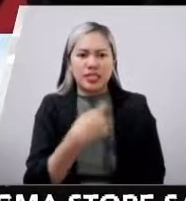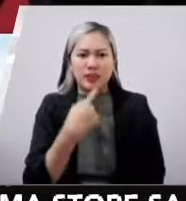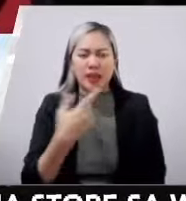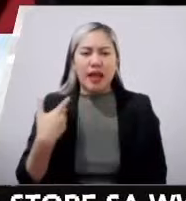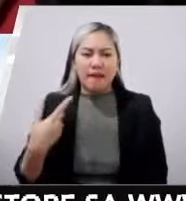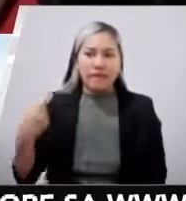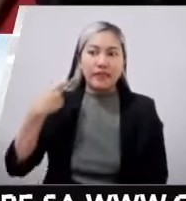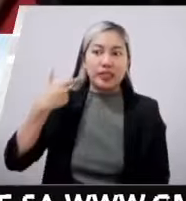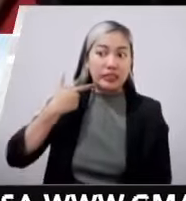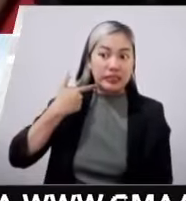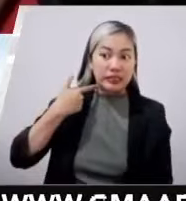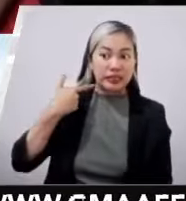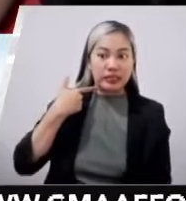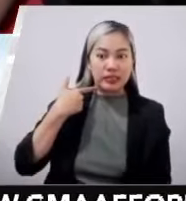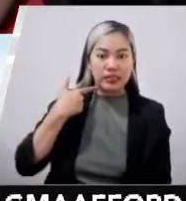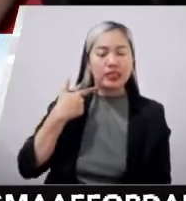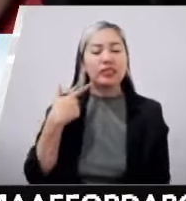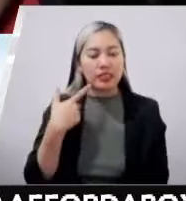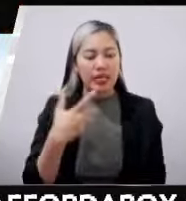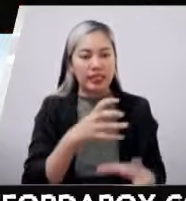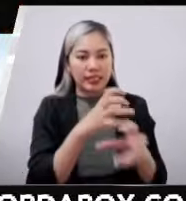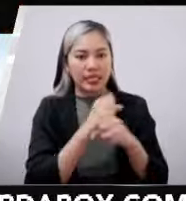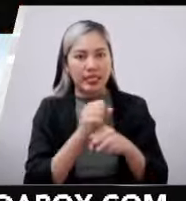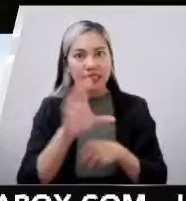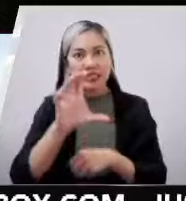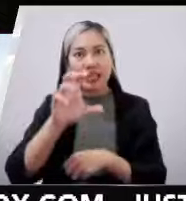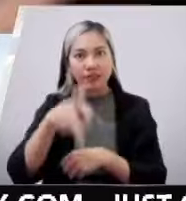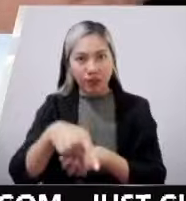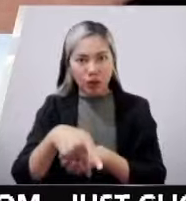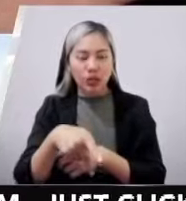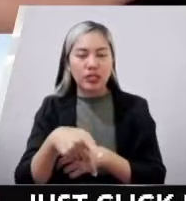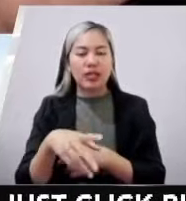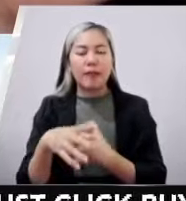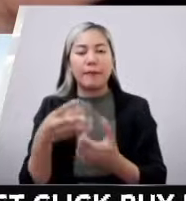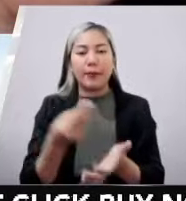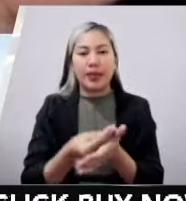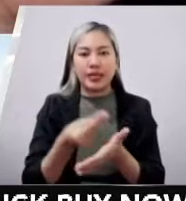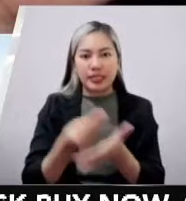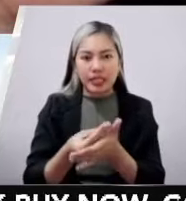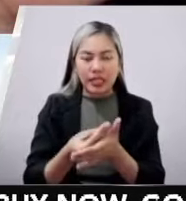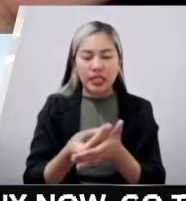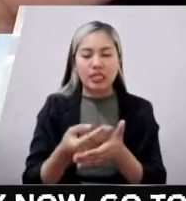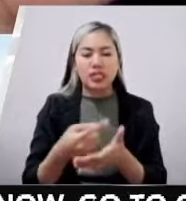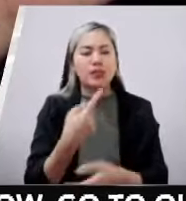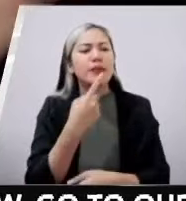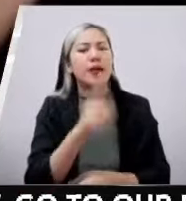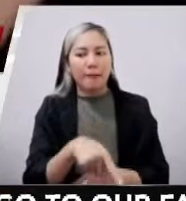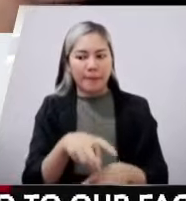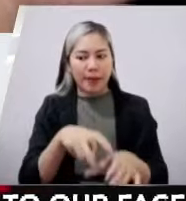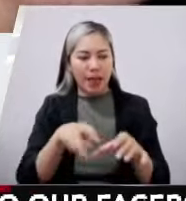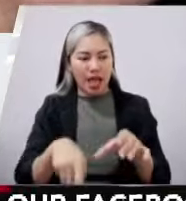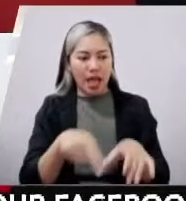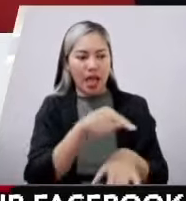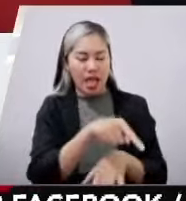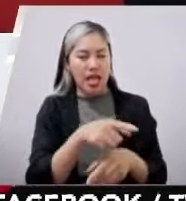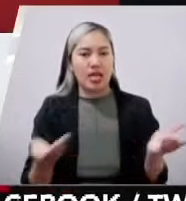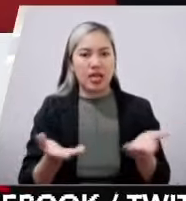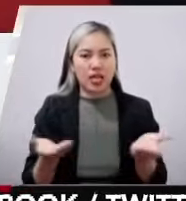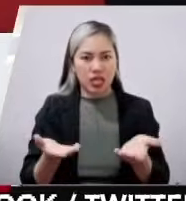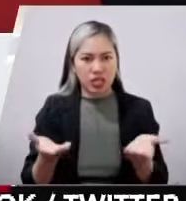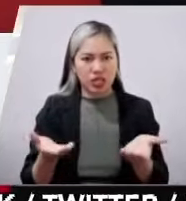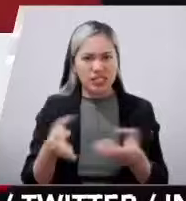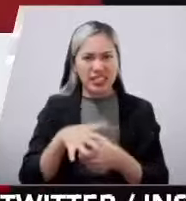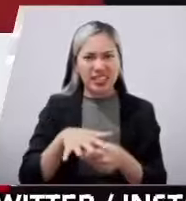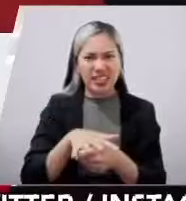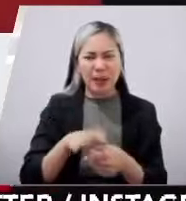suspek sa kakinuha ang kanyang cellphone at pera. Then pinababa po siya dito sa may Baras area. Iniwan na po siya